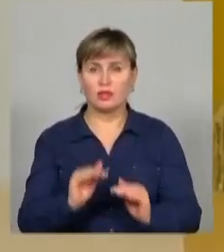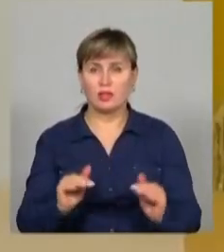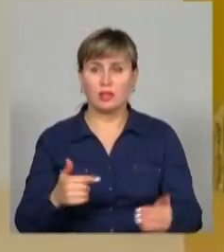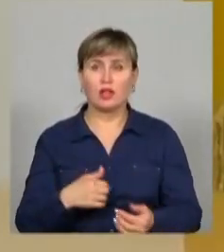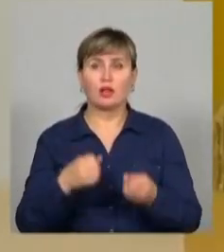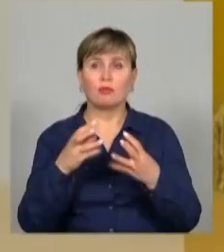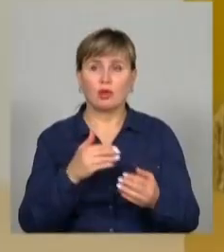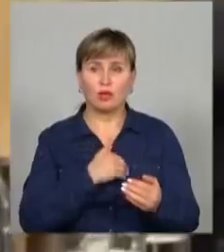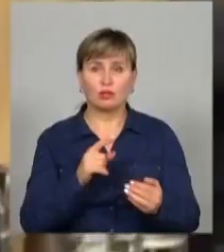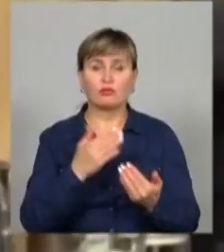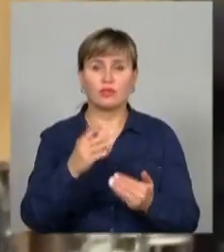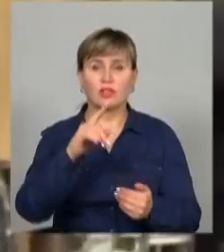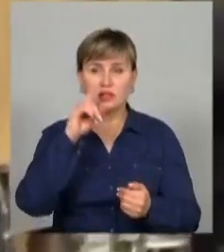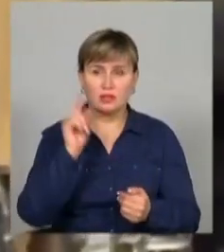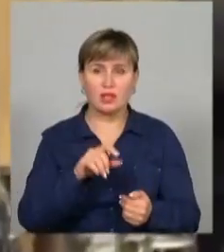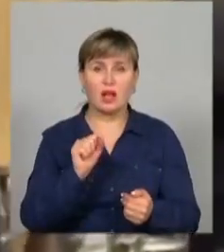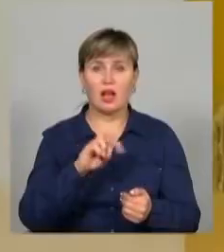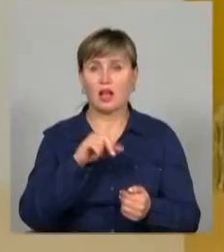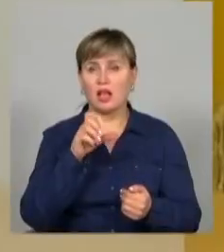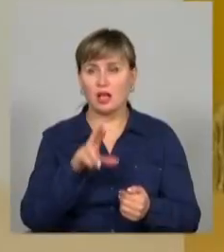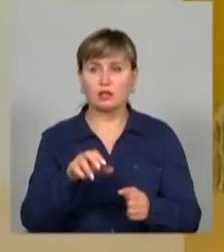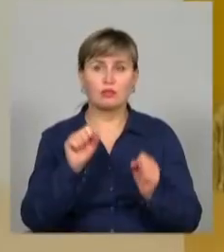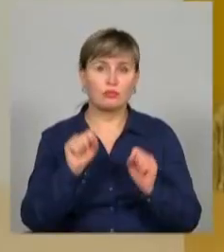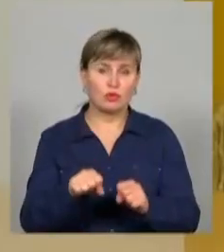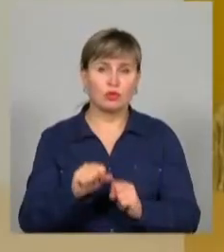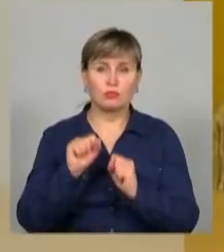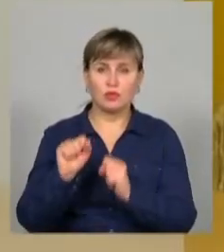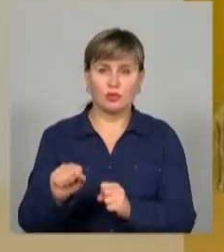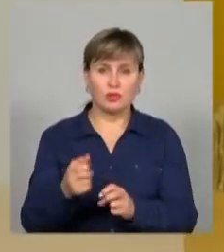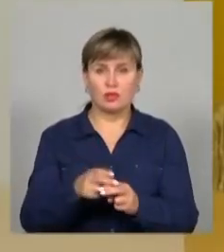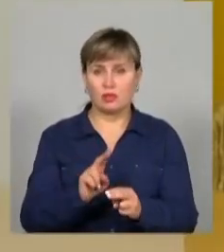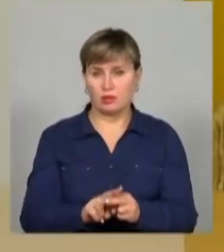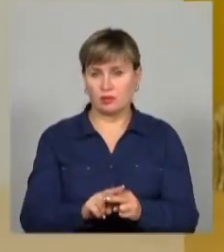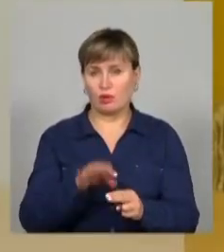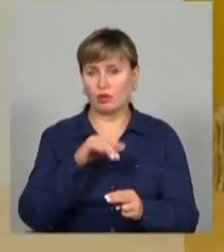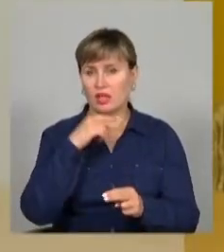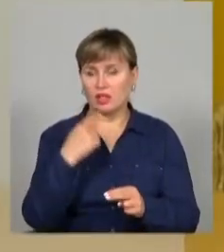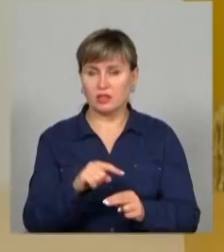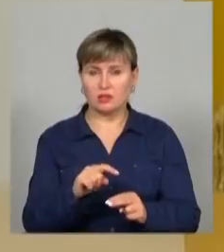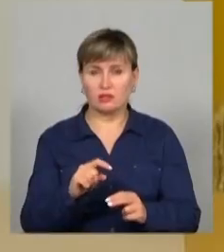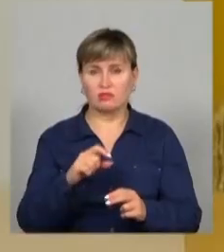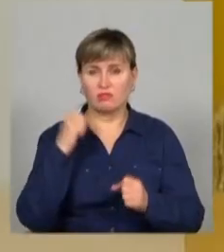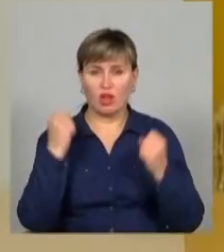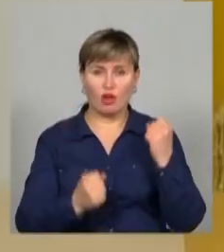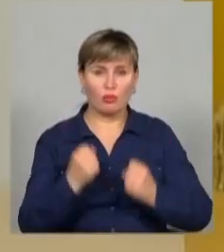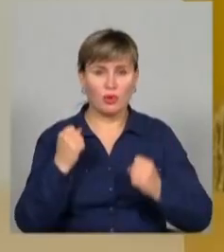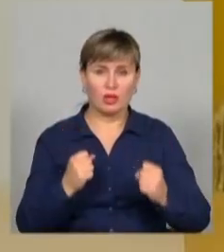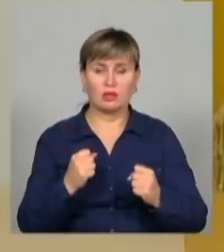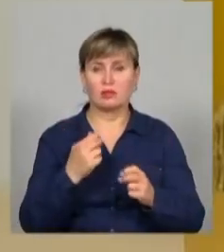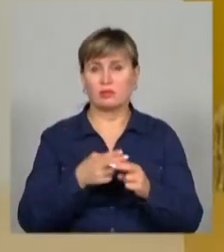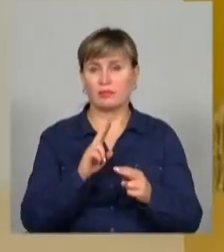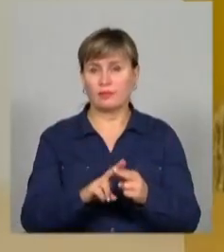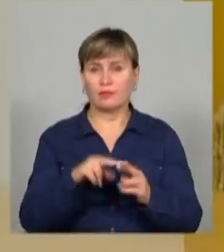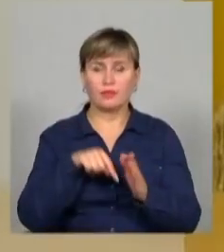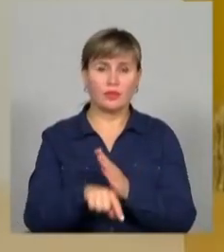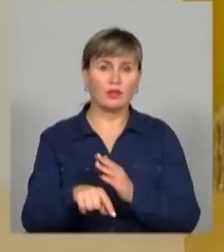просто хочу, чтобы вы знали, Альянс все еще может предотвратить гибель украинцев от российских ударов, от российской оккупации, предоставив нам